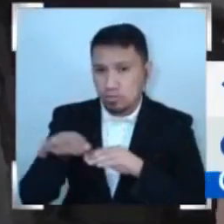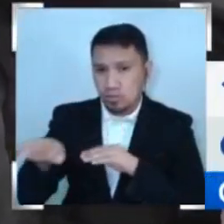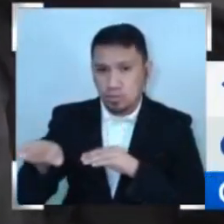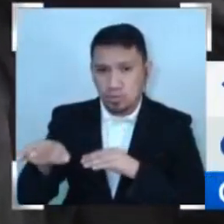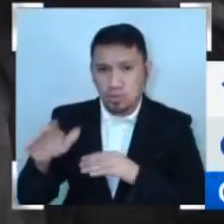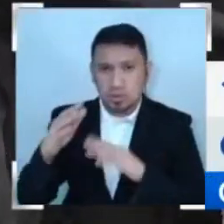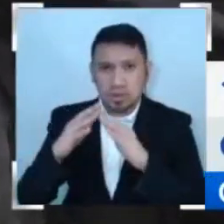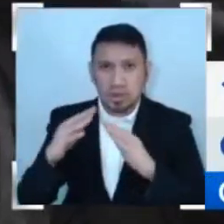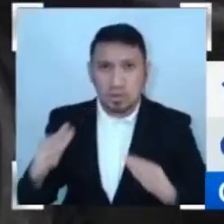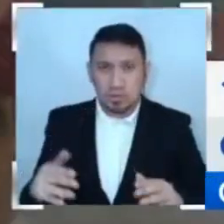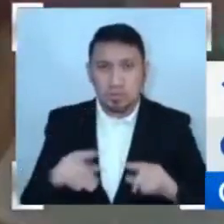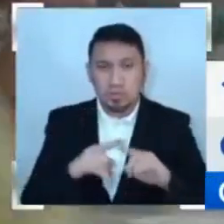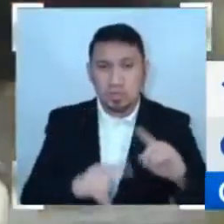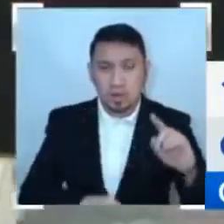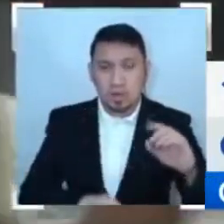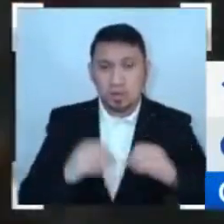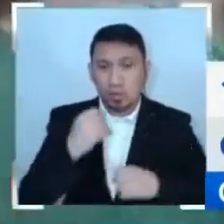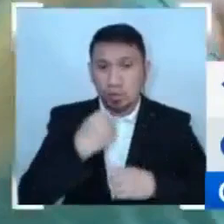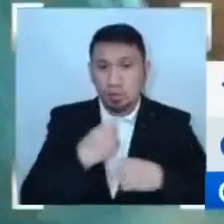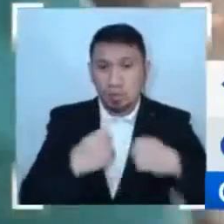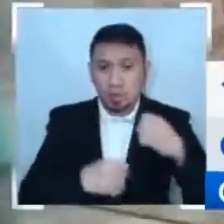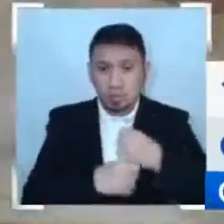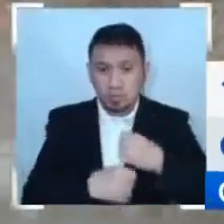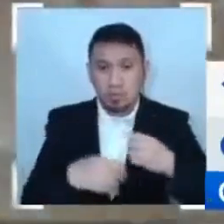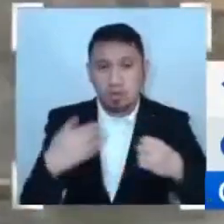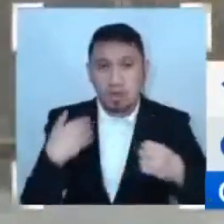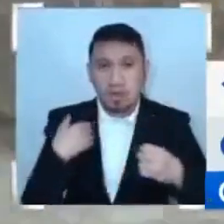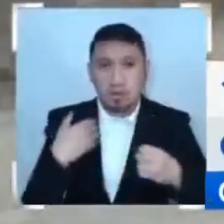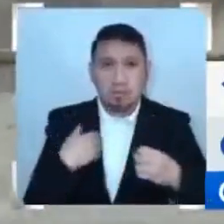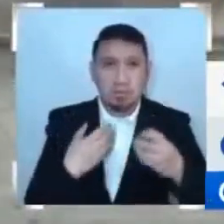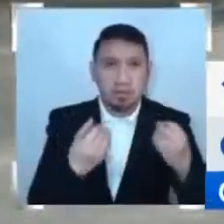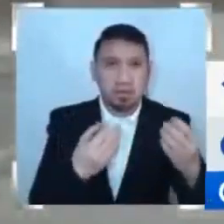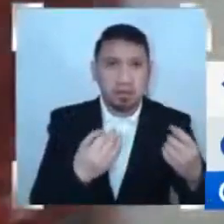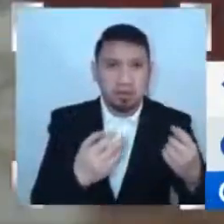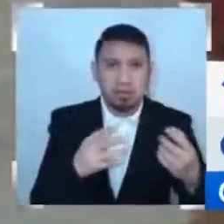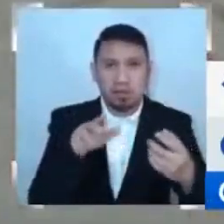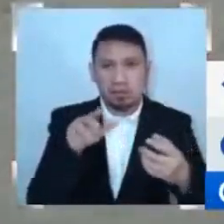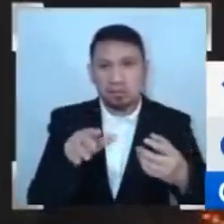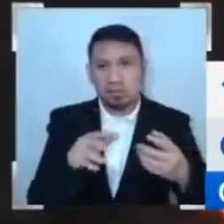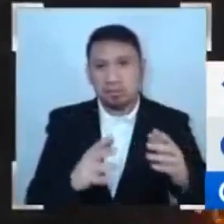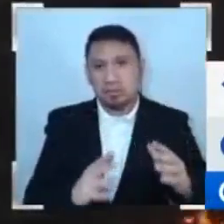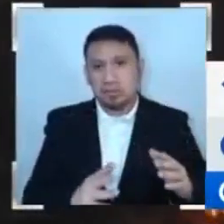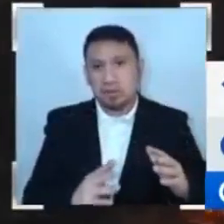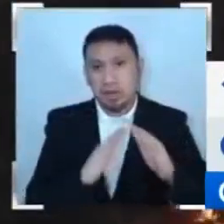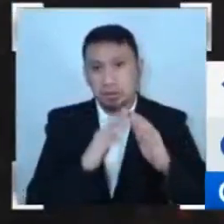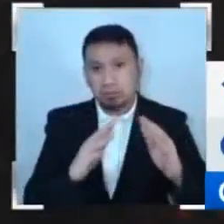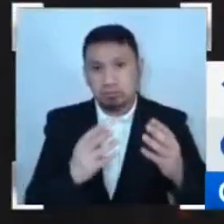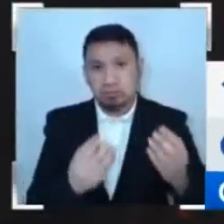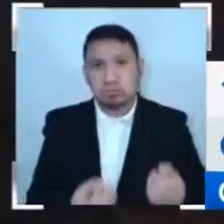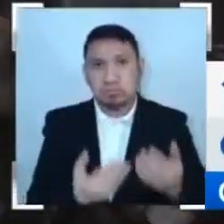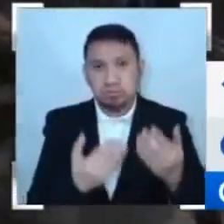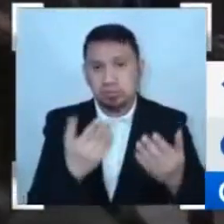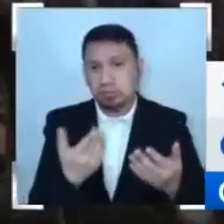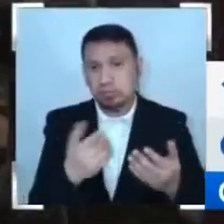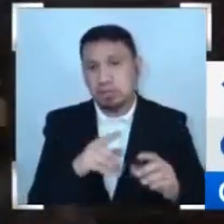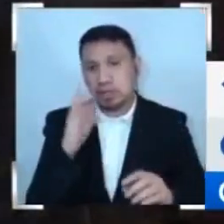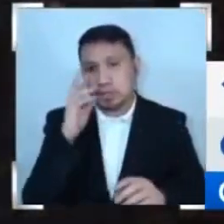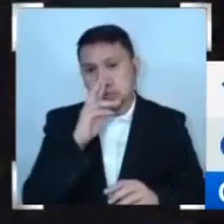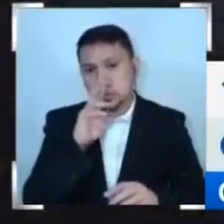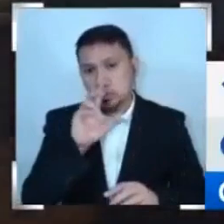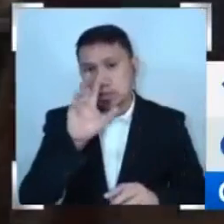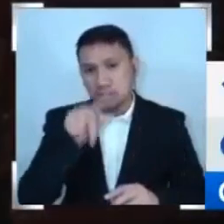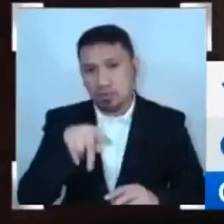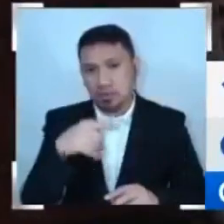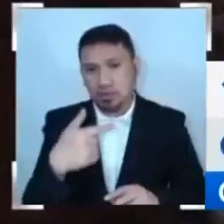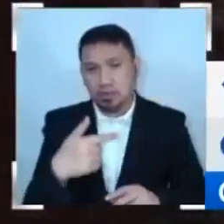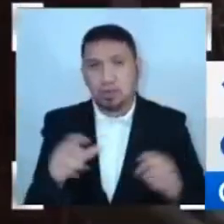17 bahay ang natupo. Kwento ng isang residente na pabaya ang pinaglutuan na LPG ang pinagmulan ng sunog. Wala namang nasaktan